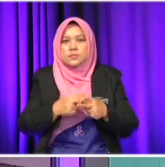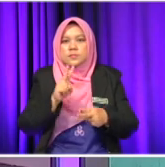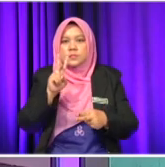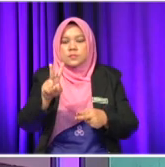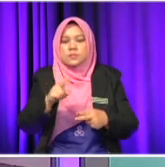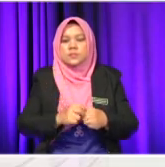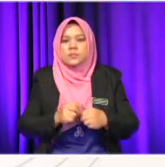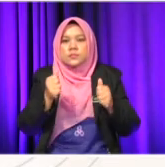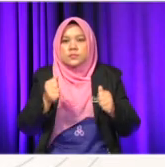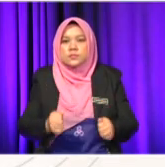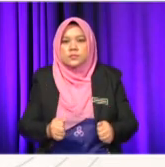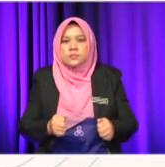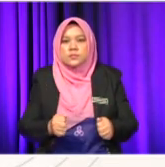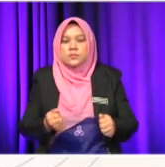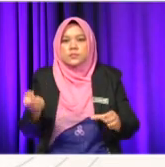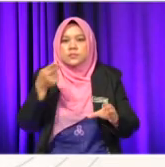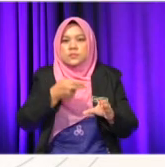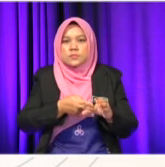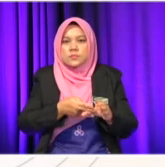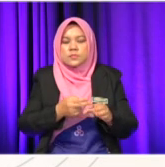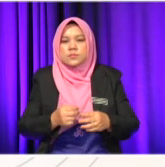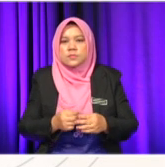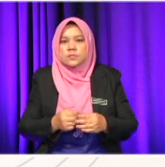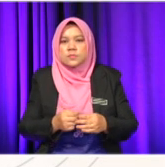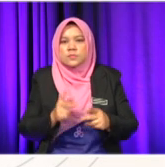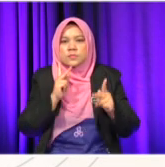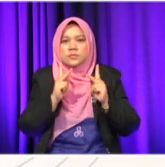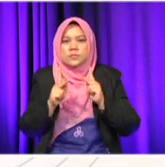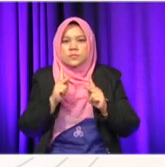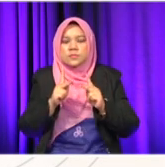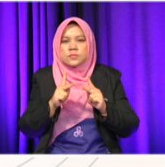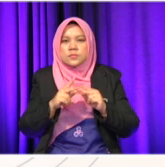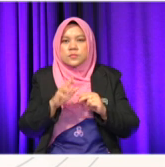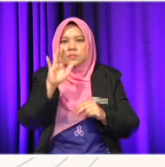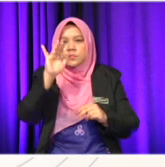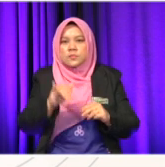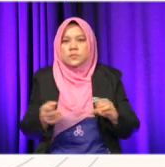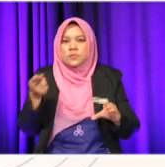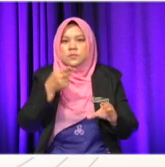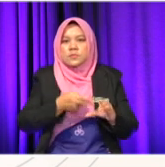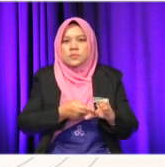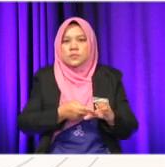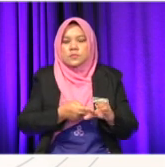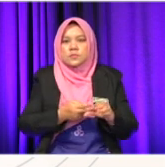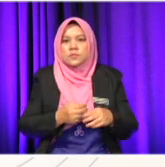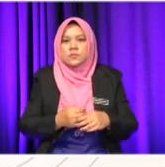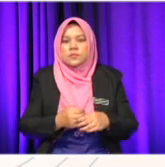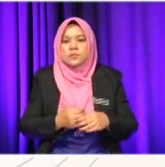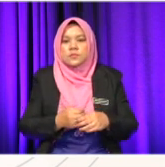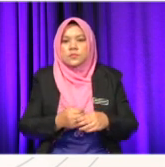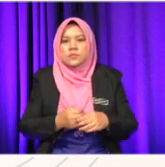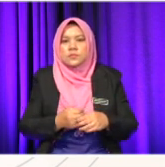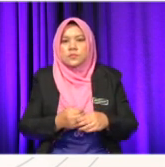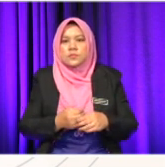pasukan produksi yang terlibat oke yang terlibat suprajaya ini semua